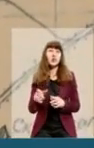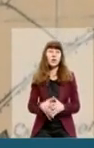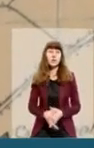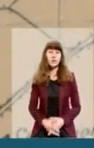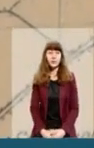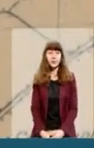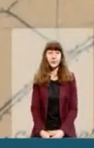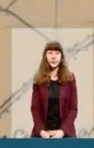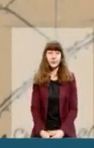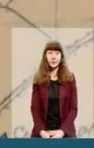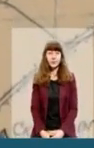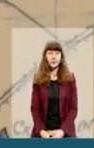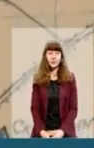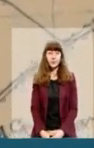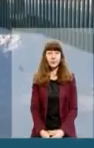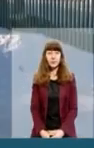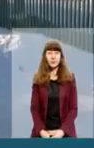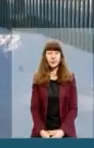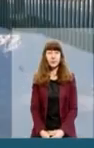модернизации инфраструктуры